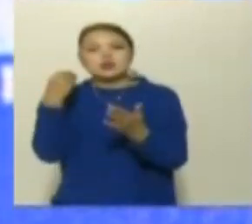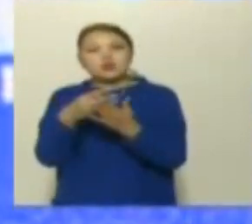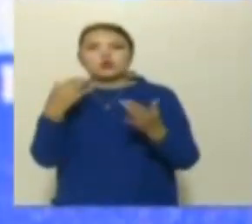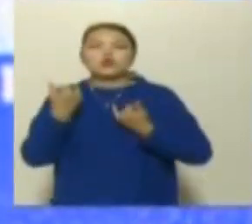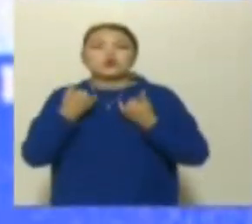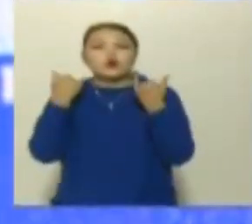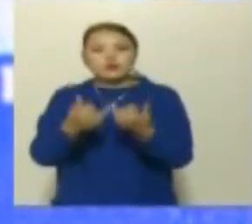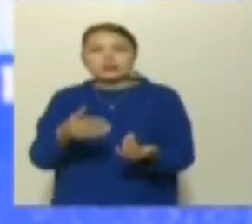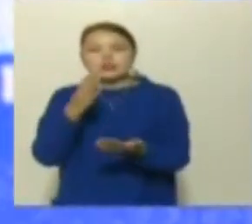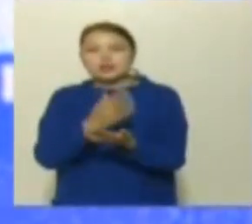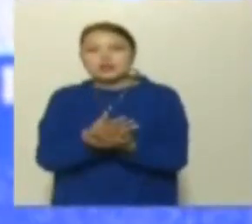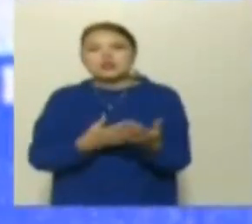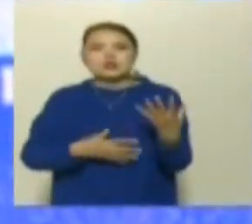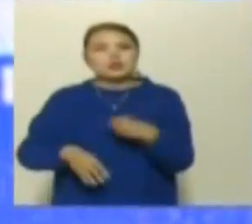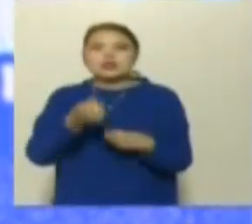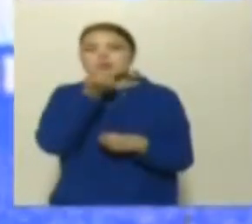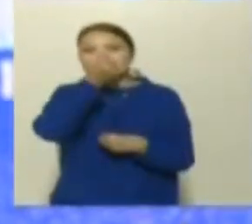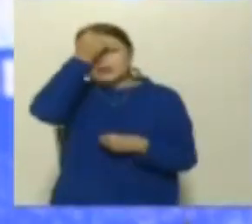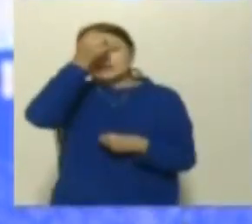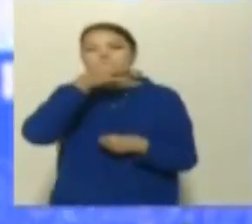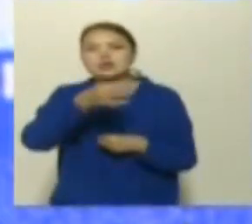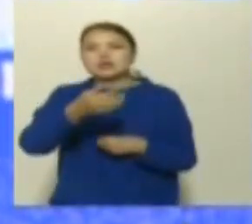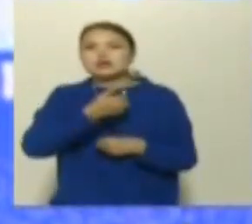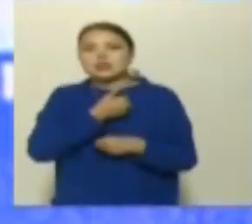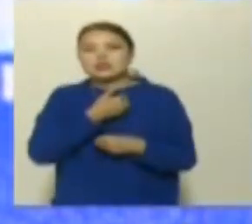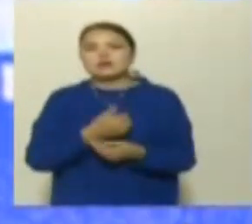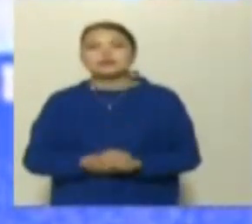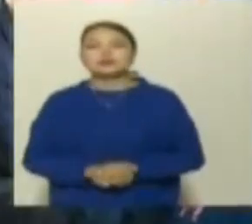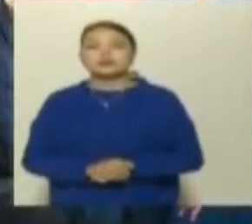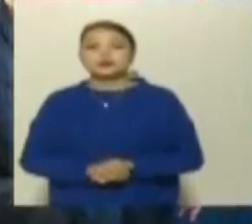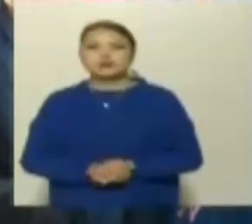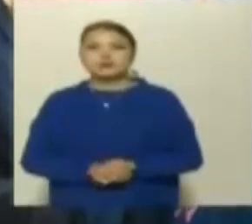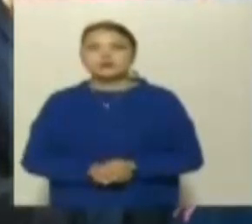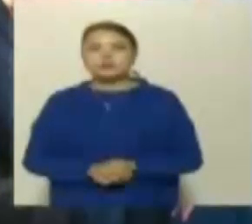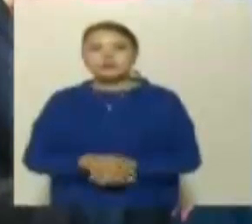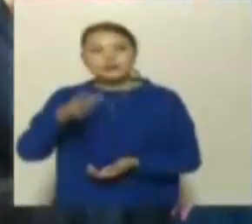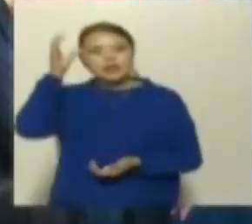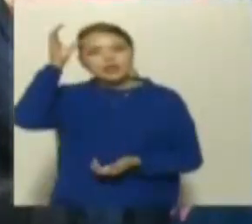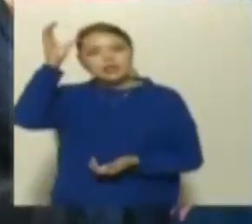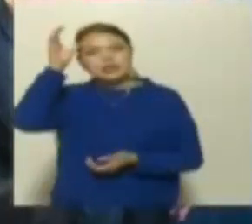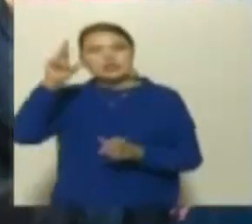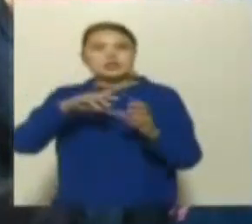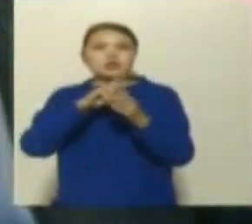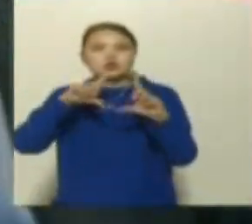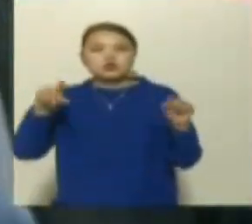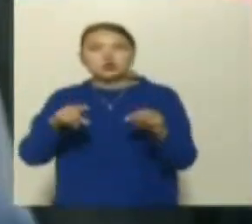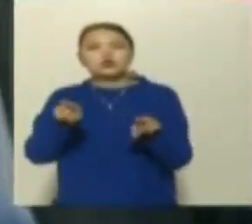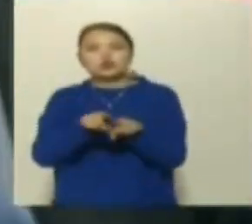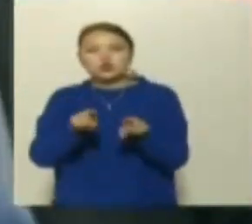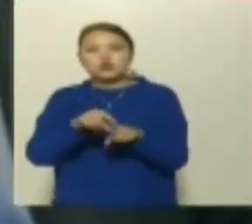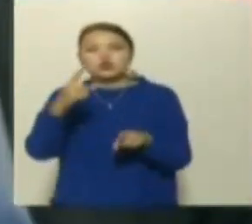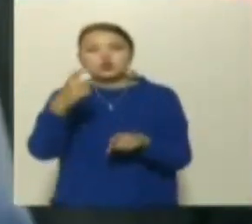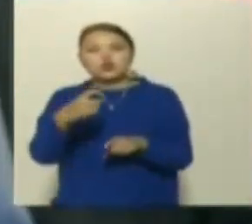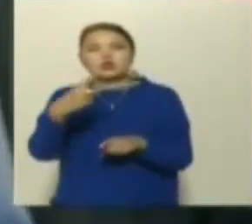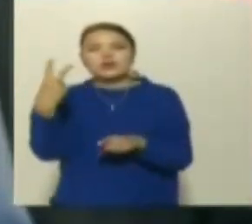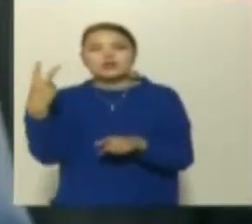отырып, үлкен ризашылығымызды білдіреміз және рахметімізді айтамыз. Білім саласында да айтарлықтай өсім бар. 122